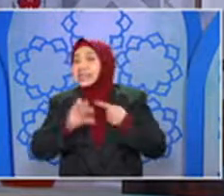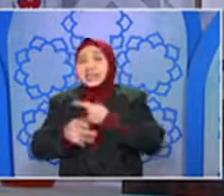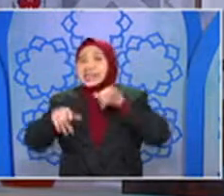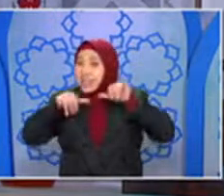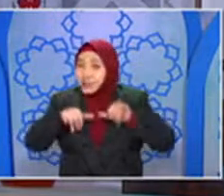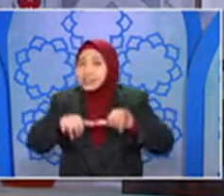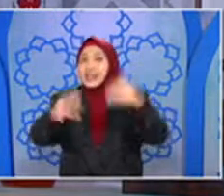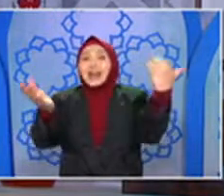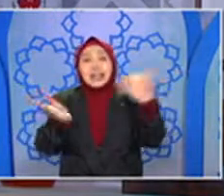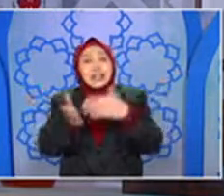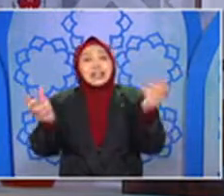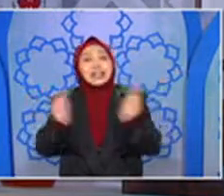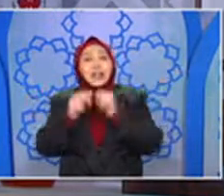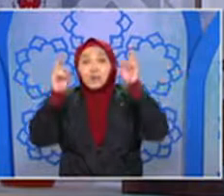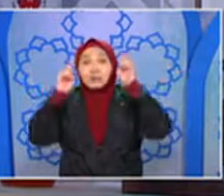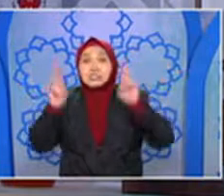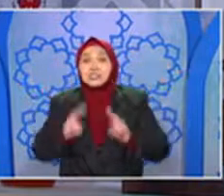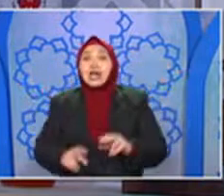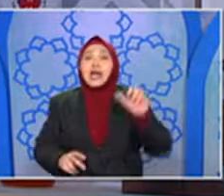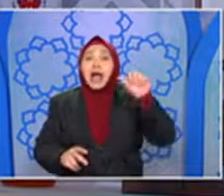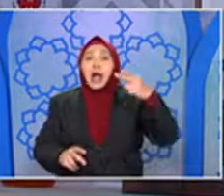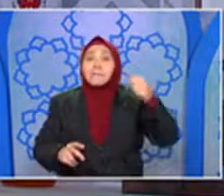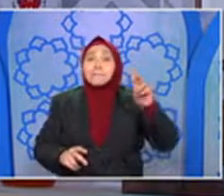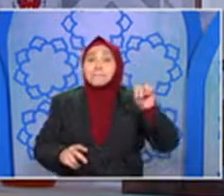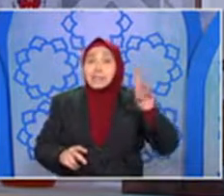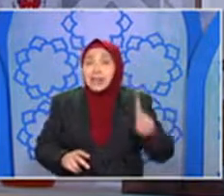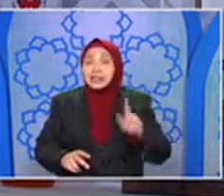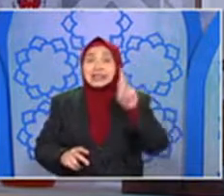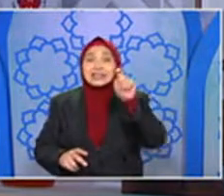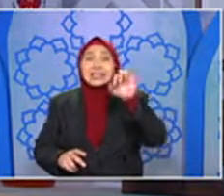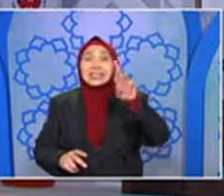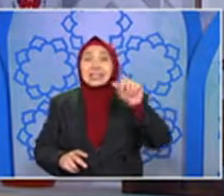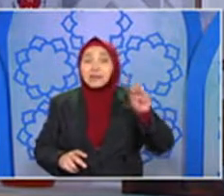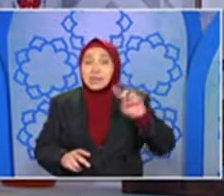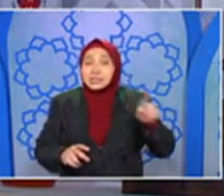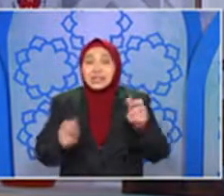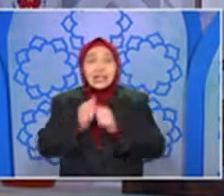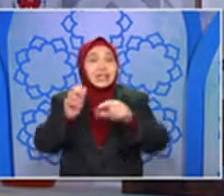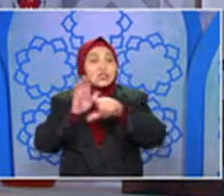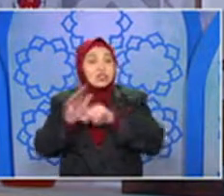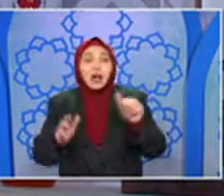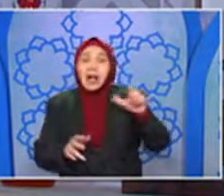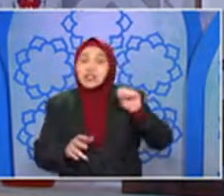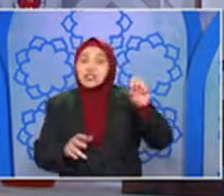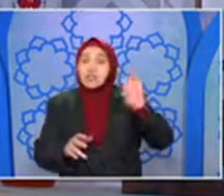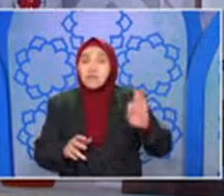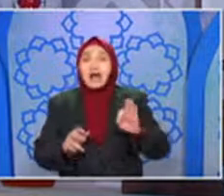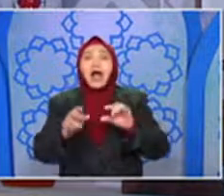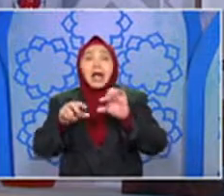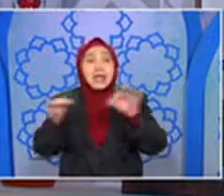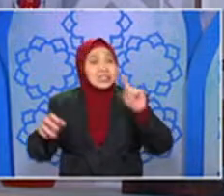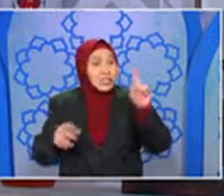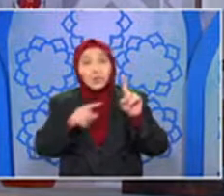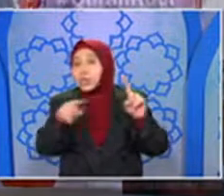lagi dengan Ustaz Ahmad Tirmizi Haji Ali dengan bacaan surah Al-Saff ayat 1 hingga